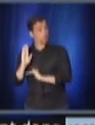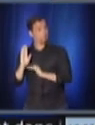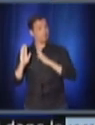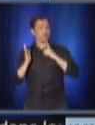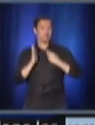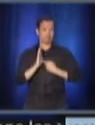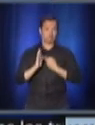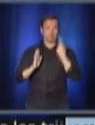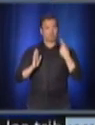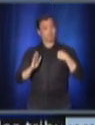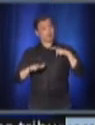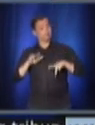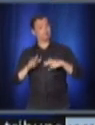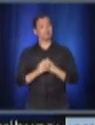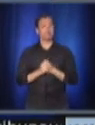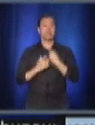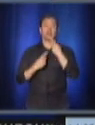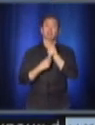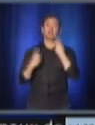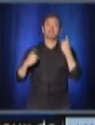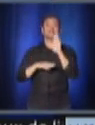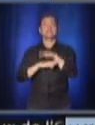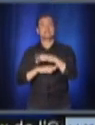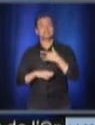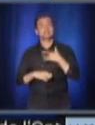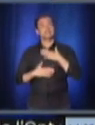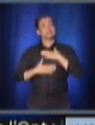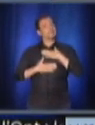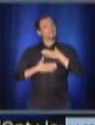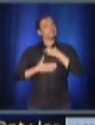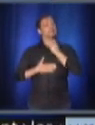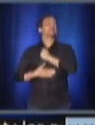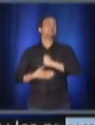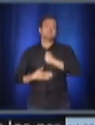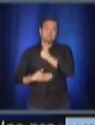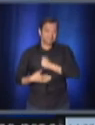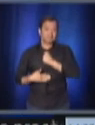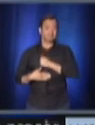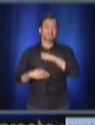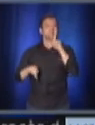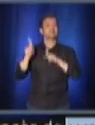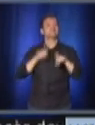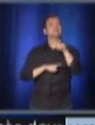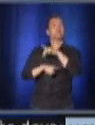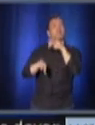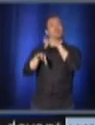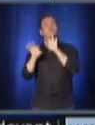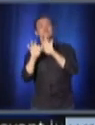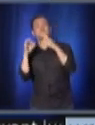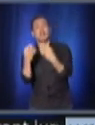toujours quelque chose d'annoncer des décès, d'offrir mes sympathies à tous ceux qui sont affectés, les familles.